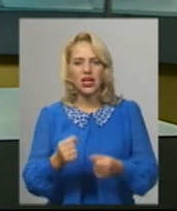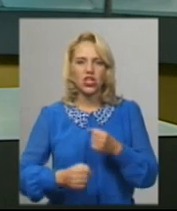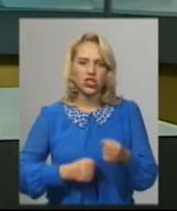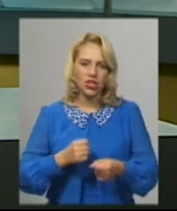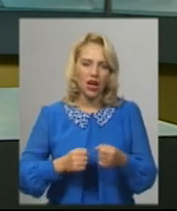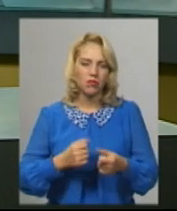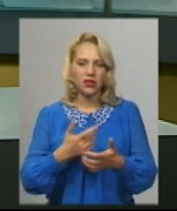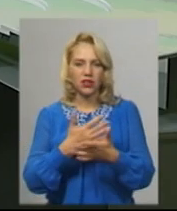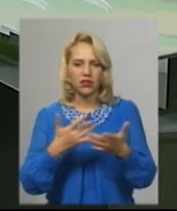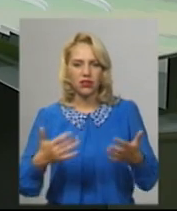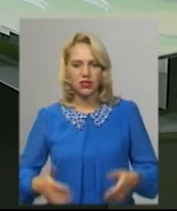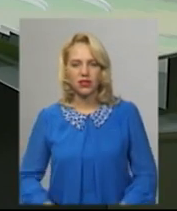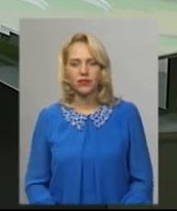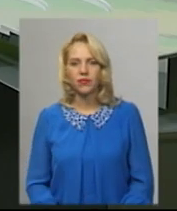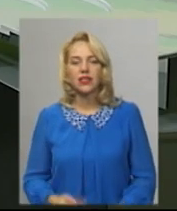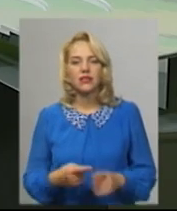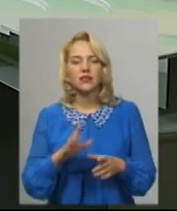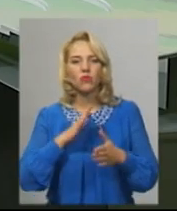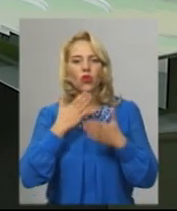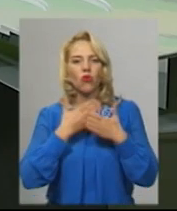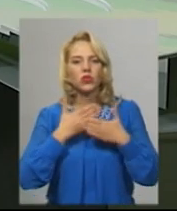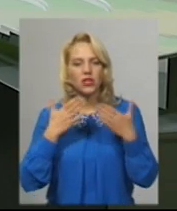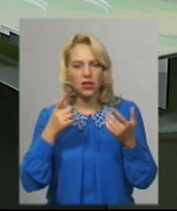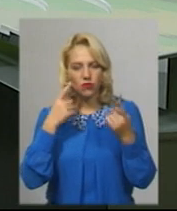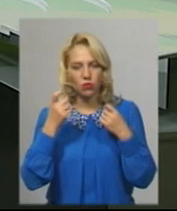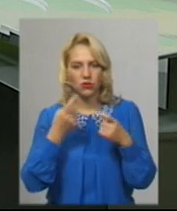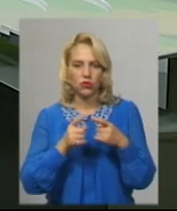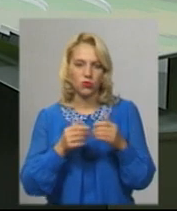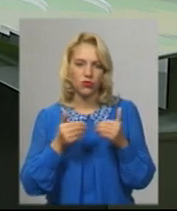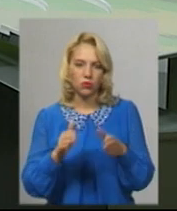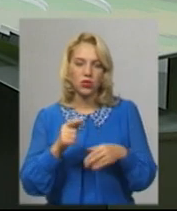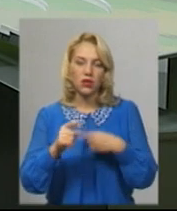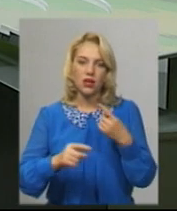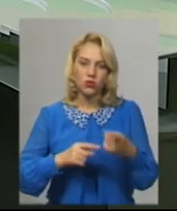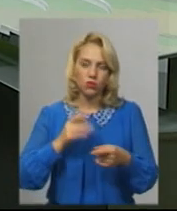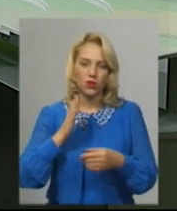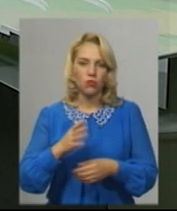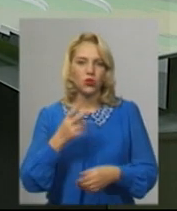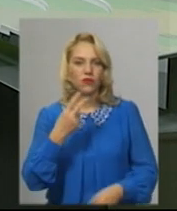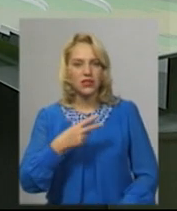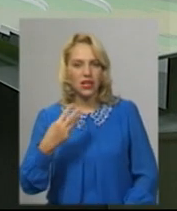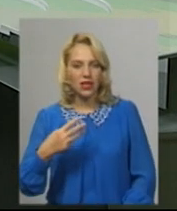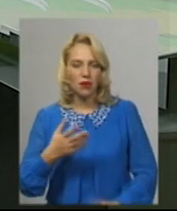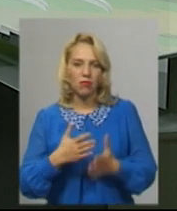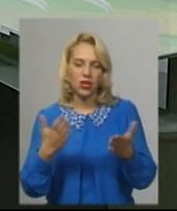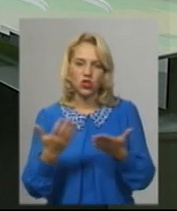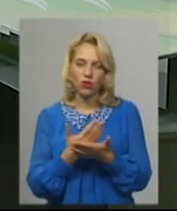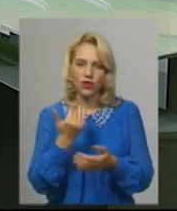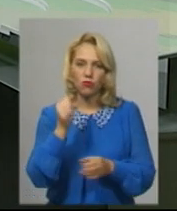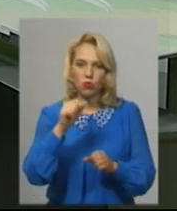та зумби. Це була остання інформація цього випуску. Наступний в ефірі о 20:30.